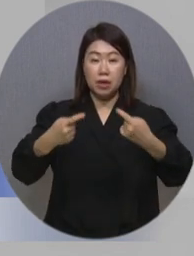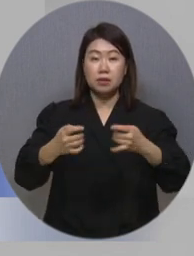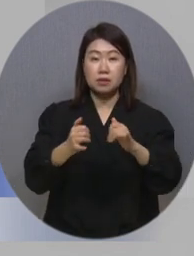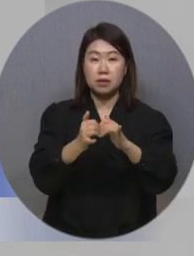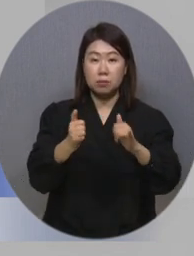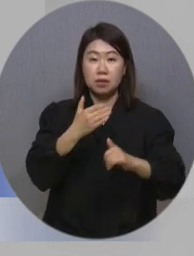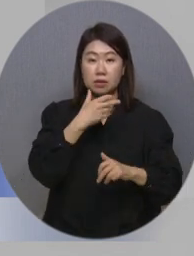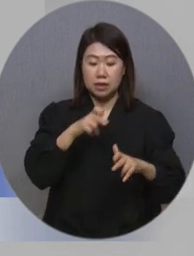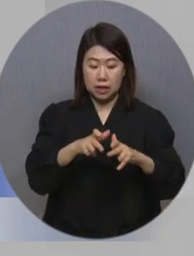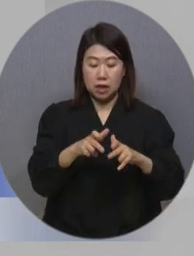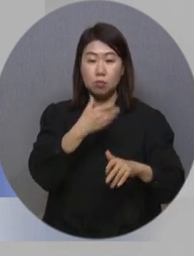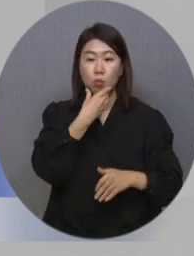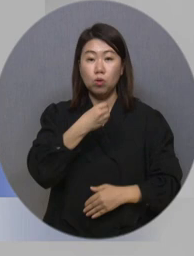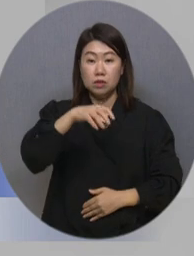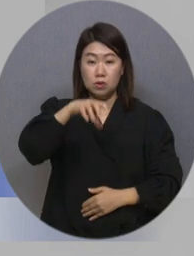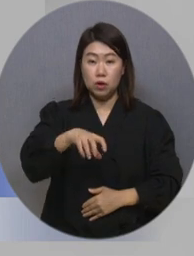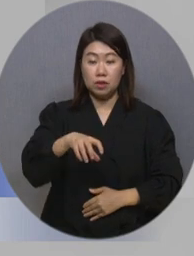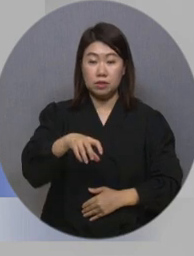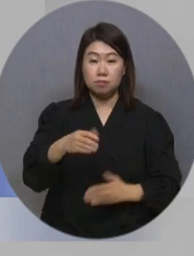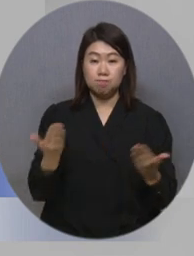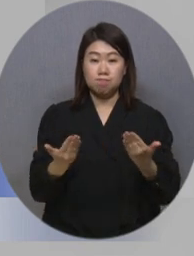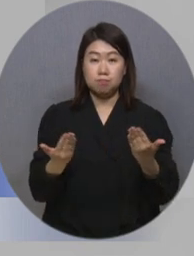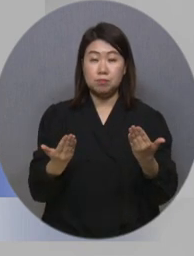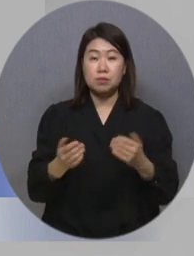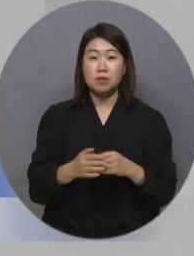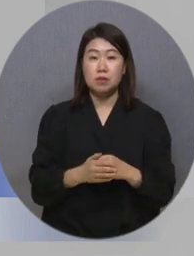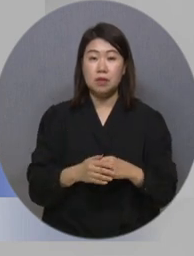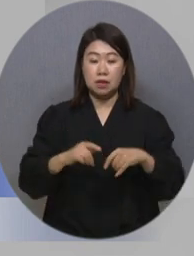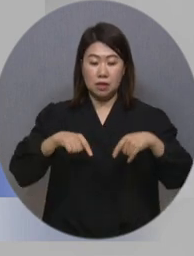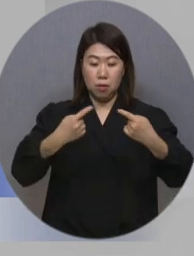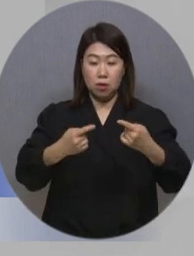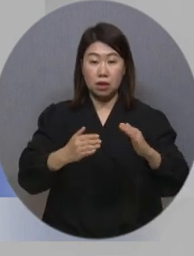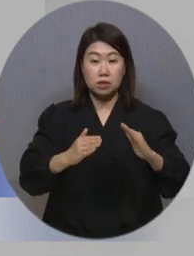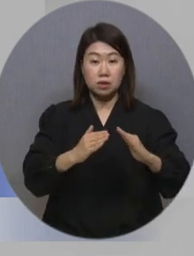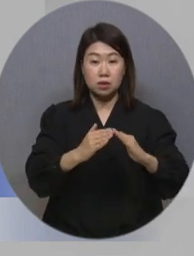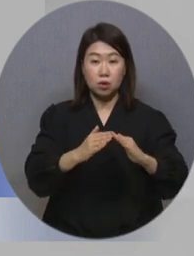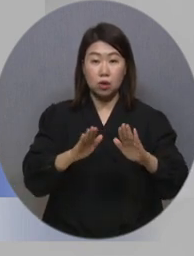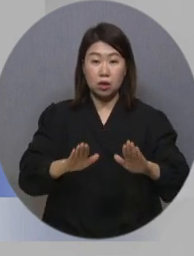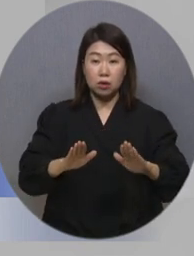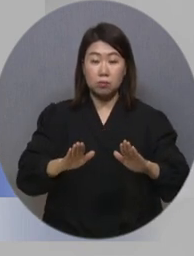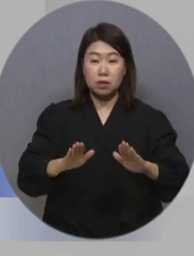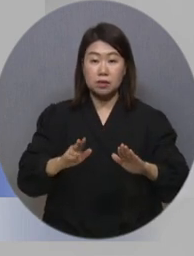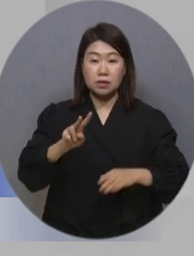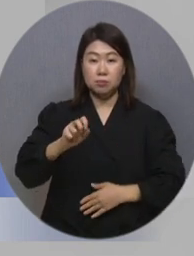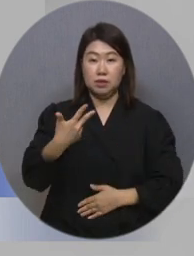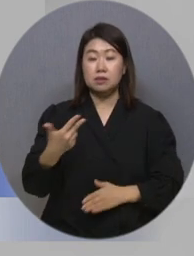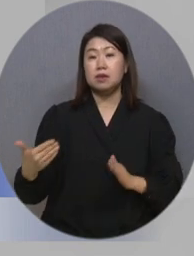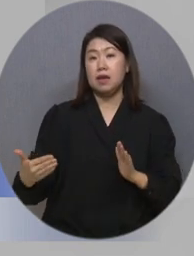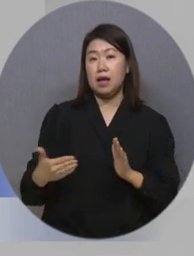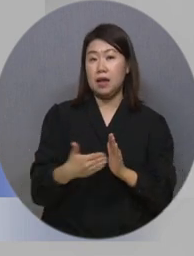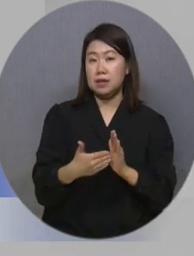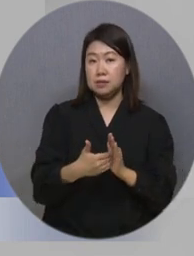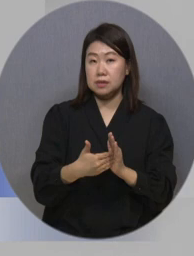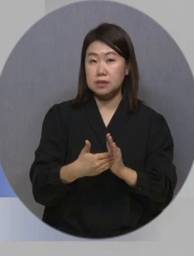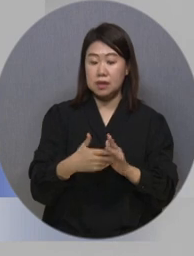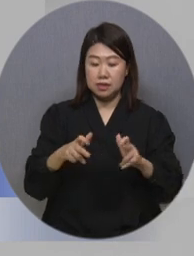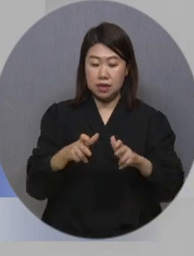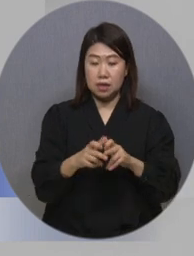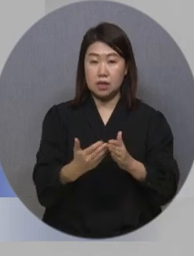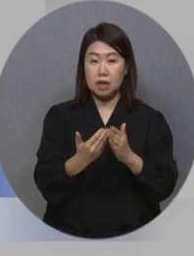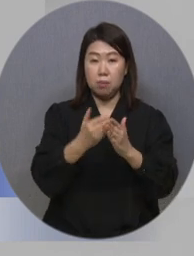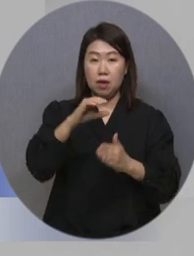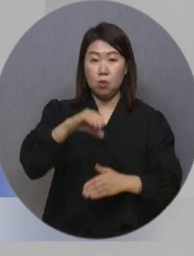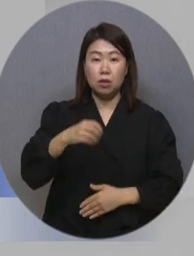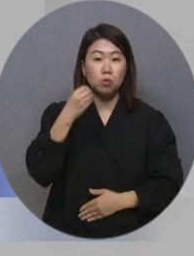장애인복지관 등에서 근무하는 사업입니다 참여기간 모집 기간은 이달 27일까지며 한국 장애인개발원